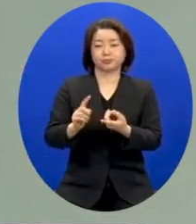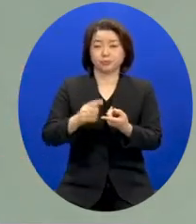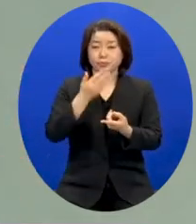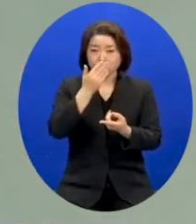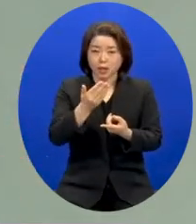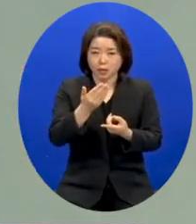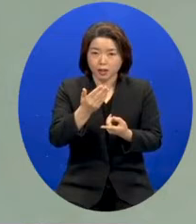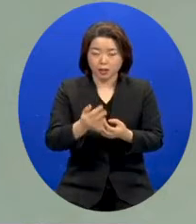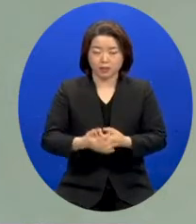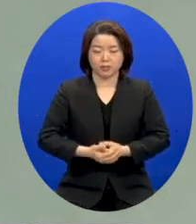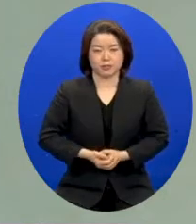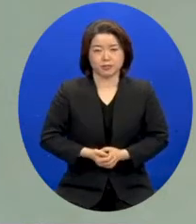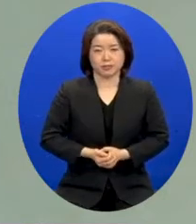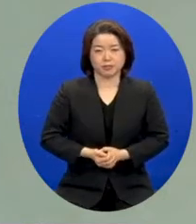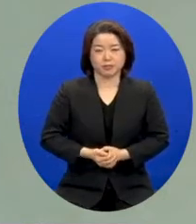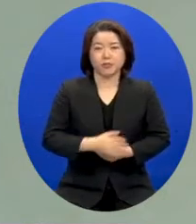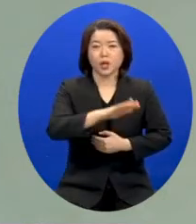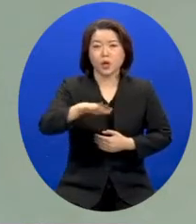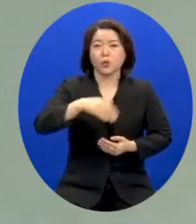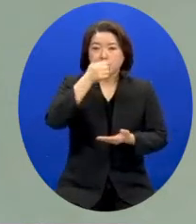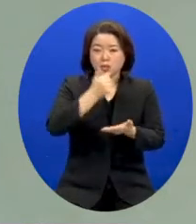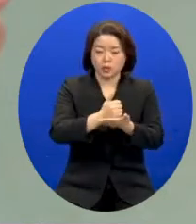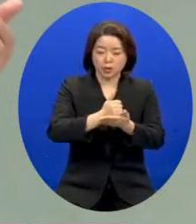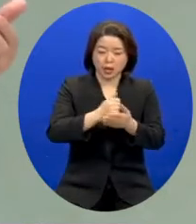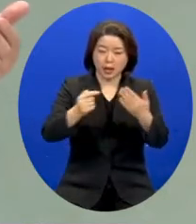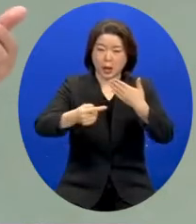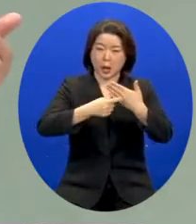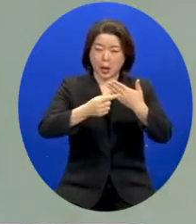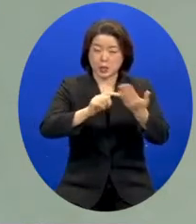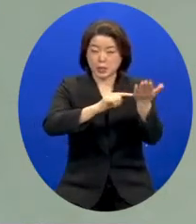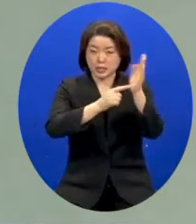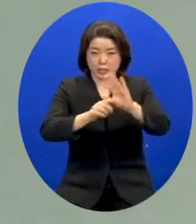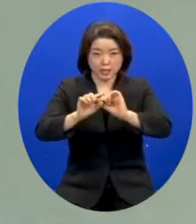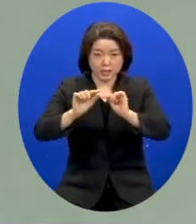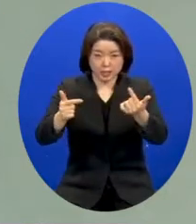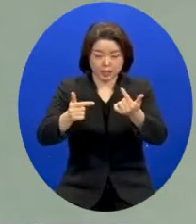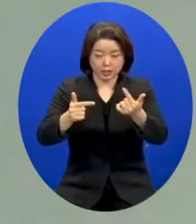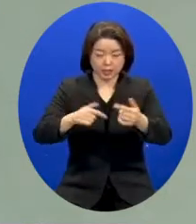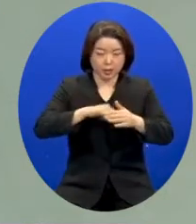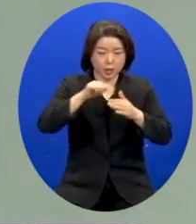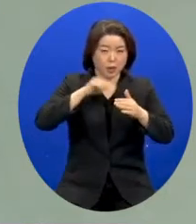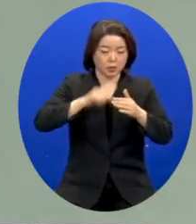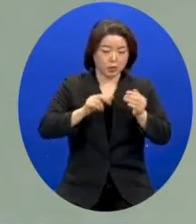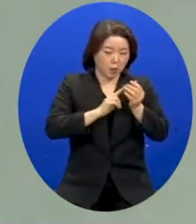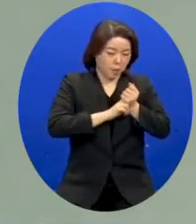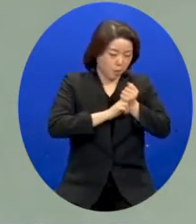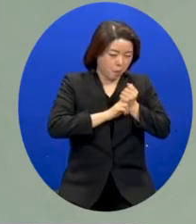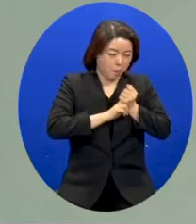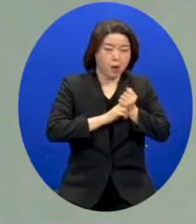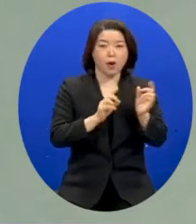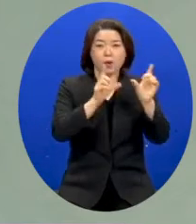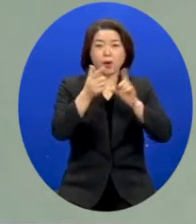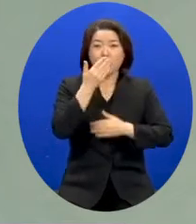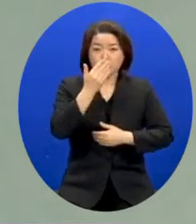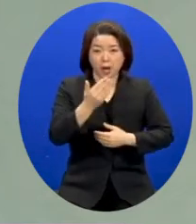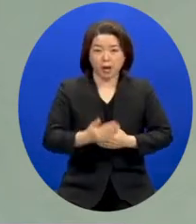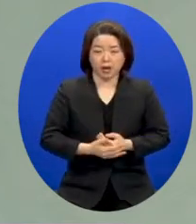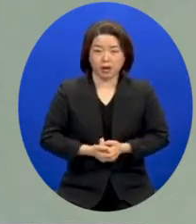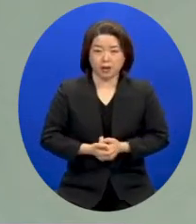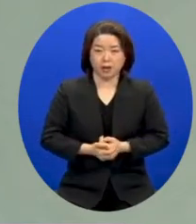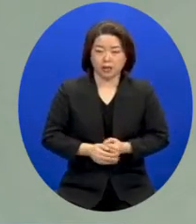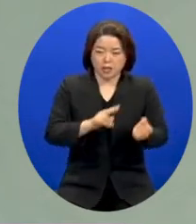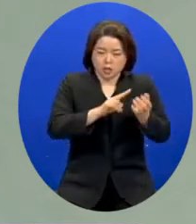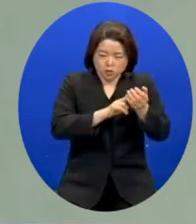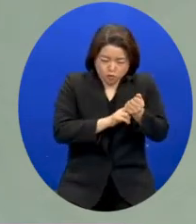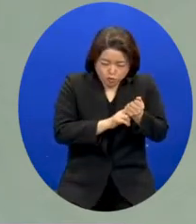수 있어요. 우리의 죄가 겉으로 드러나지 않게 속으로 감추고 사는 거예요.